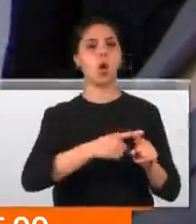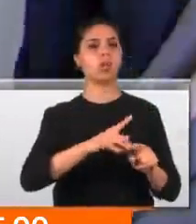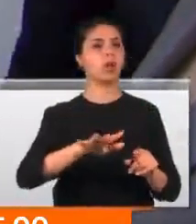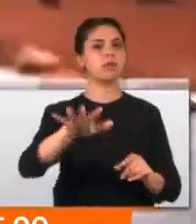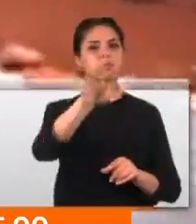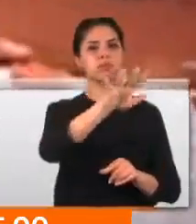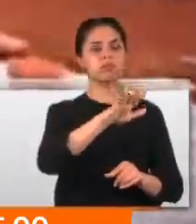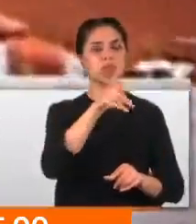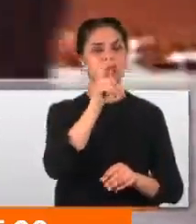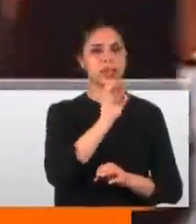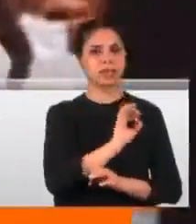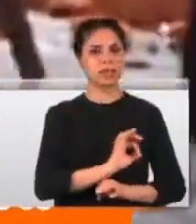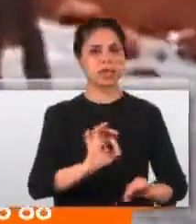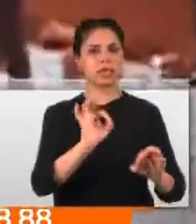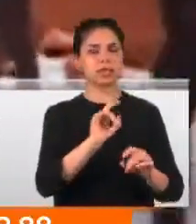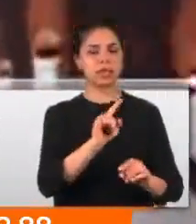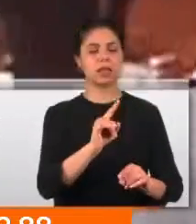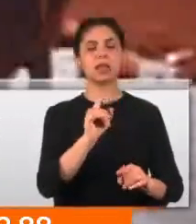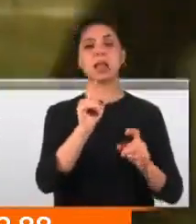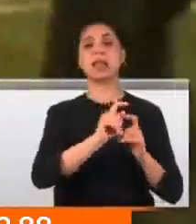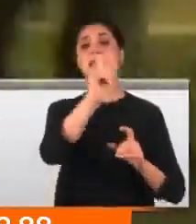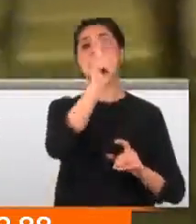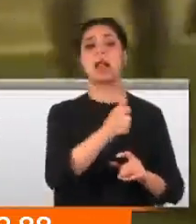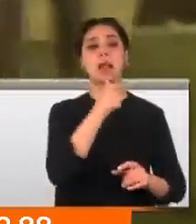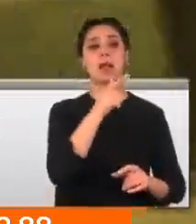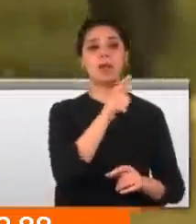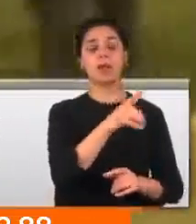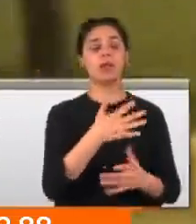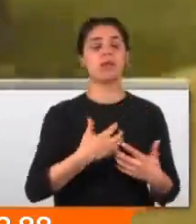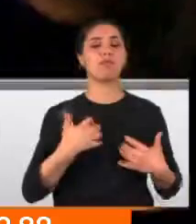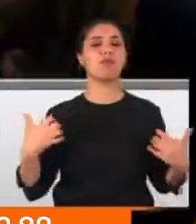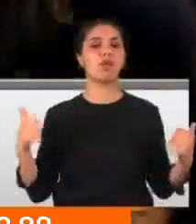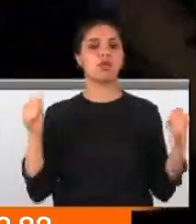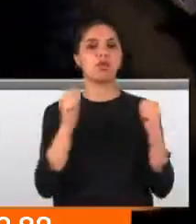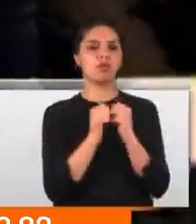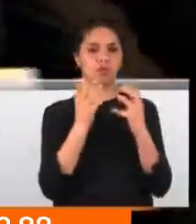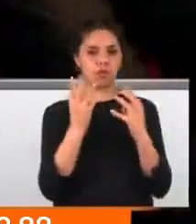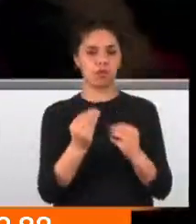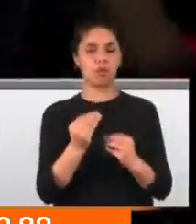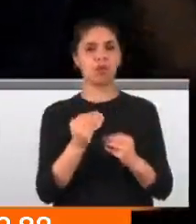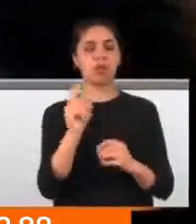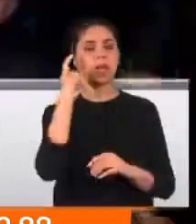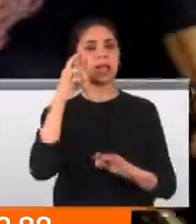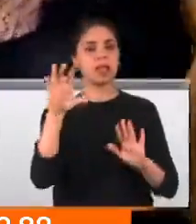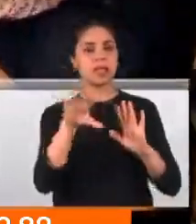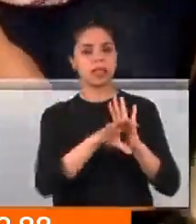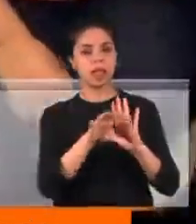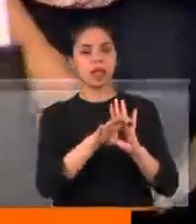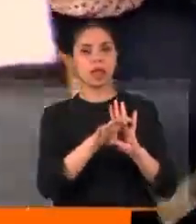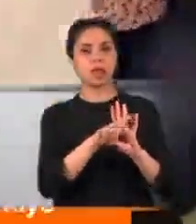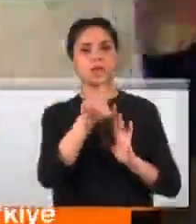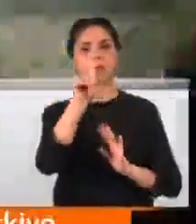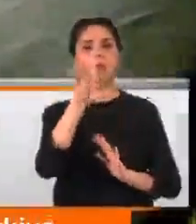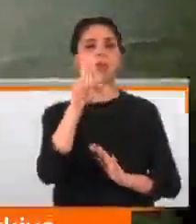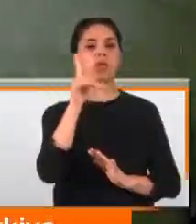bu yaşananlara sessiz kalması Selahattin Demirtaş'ı daha da cesaretlendirdi. İddianameyi de mütalayı da